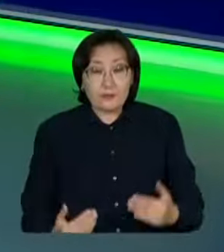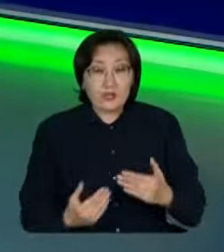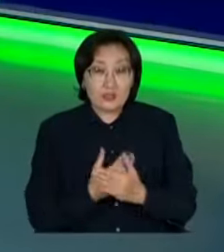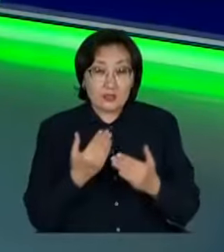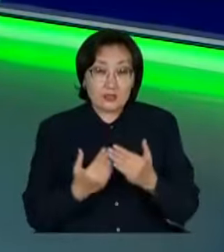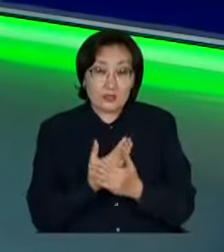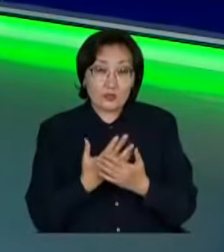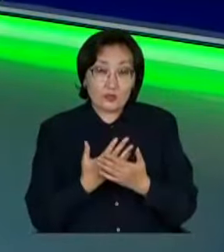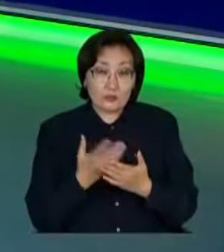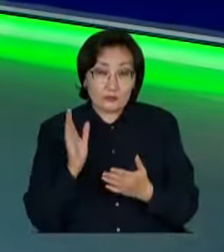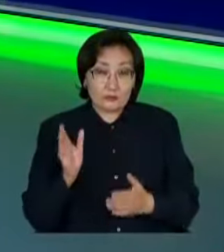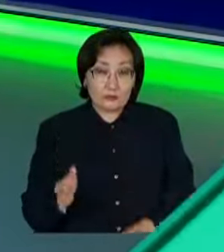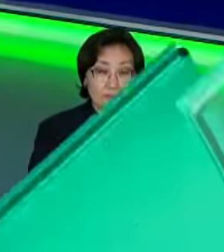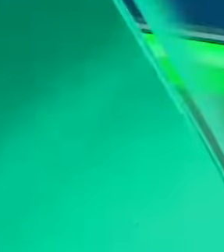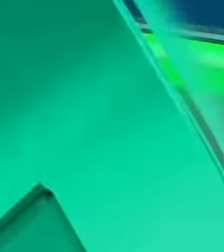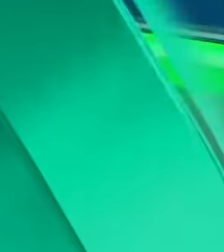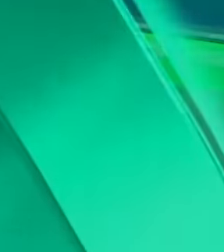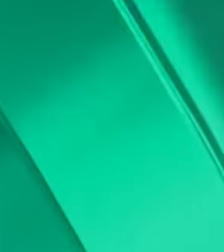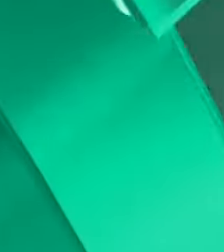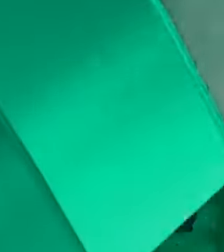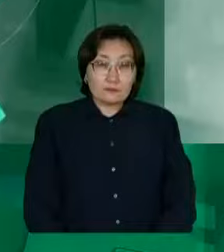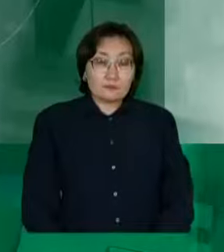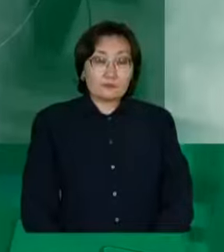Жаңалықтардың екінші жартысынан көретіндеріңіз.